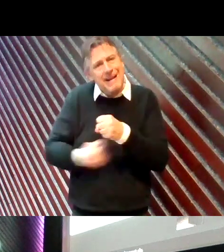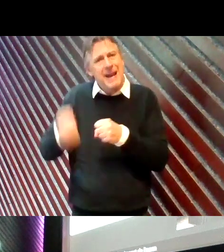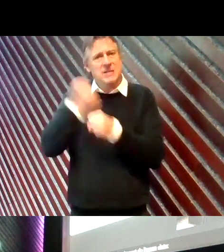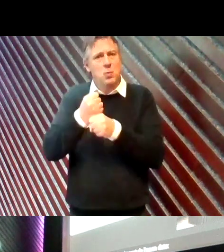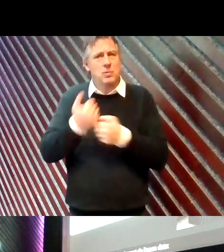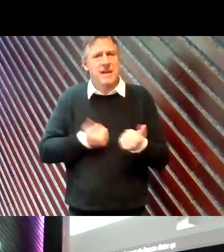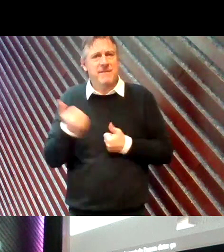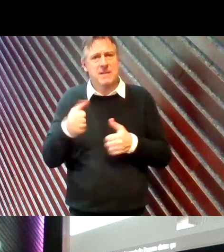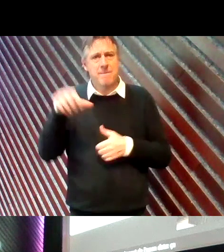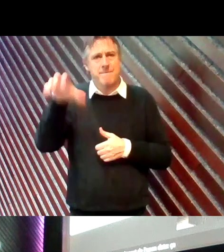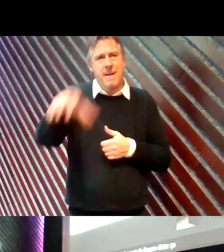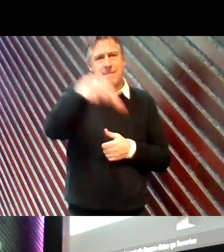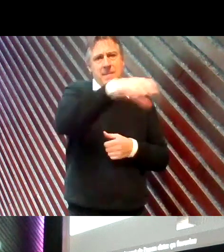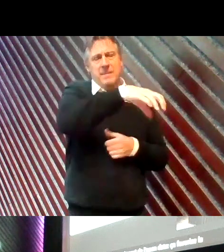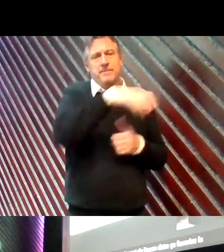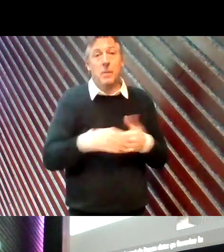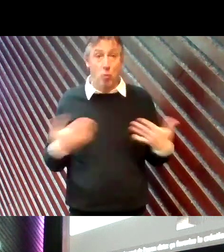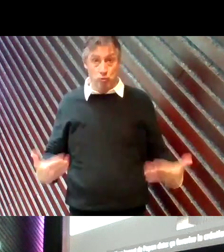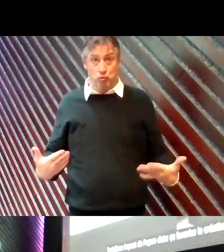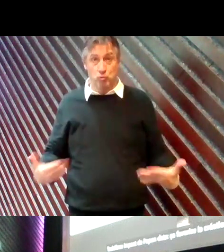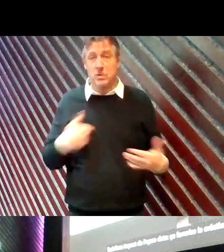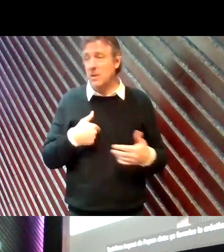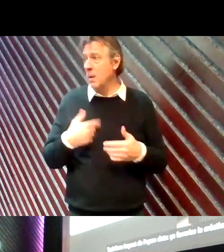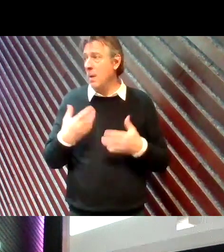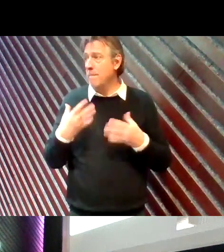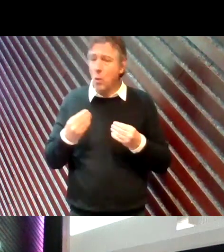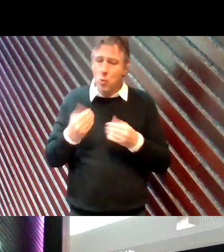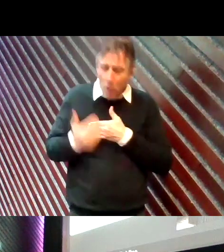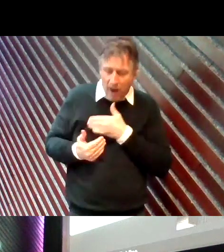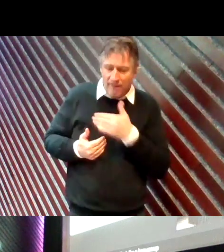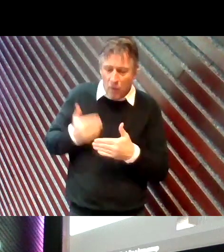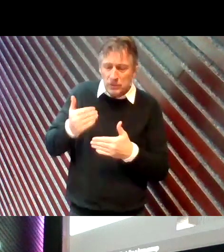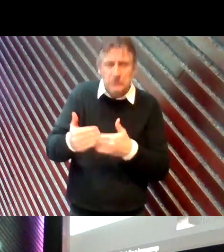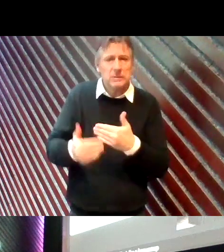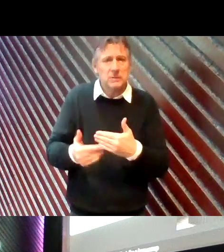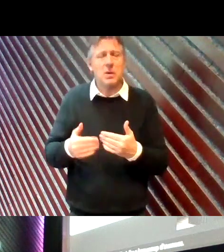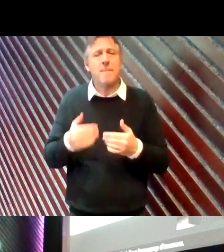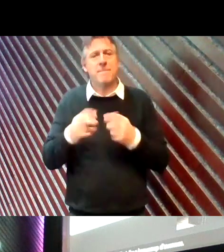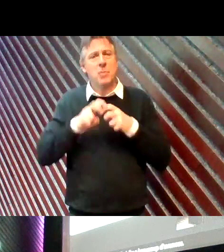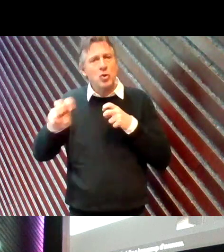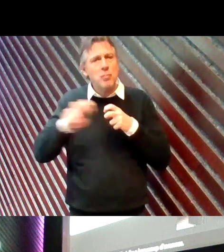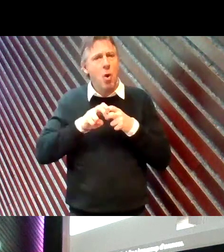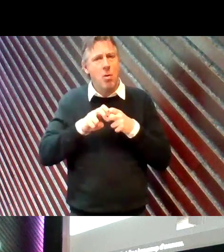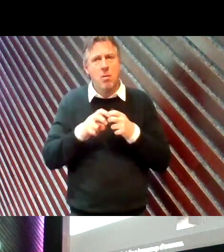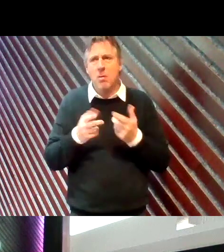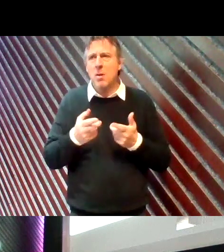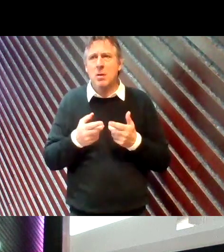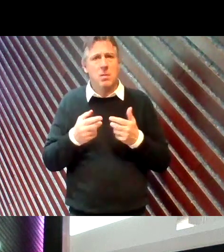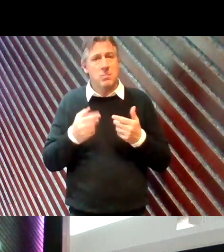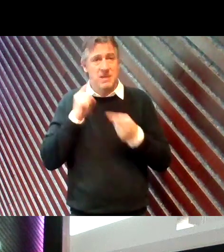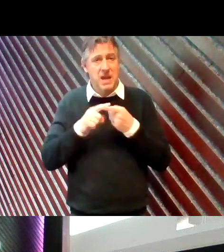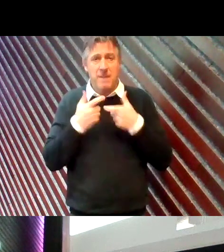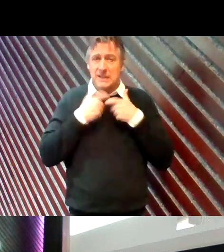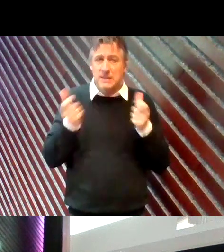donc nous enfin aujourd'hui il y a il y beaucoup d'avancées quand même il y a des par exemple dans le domaine des transports les données sont en open data sur l